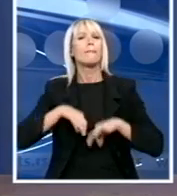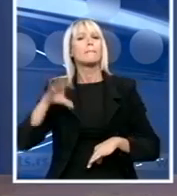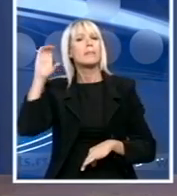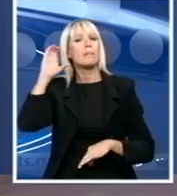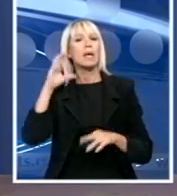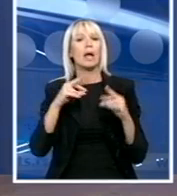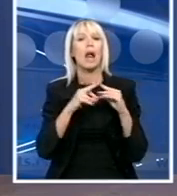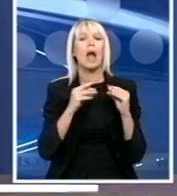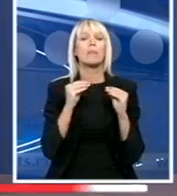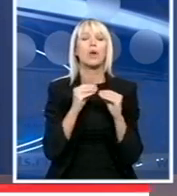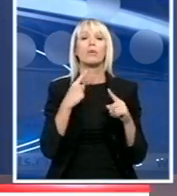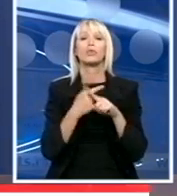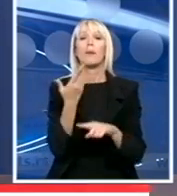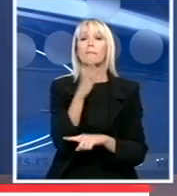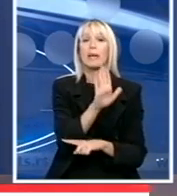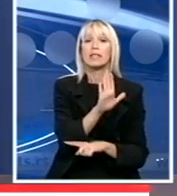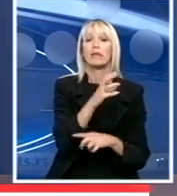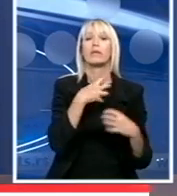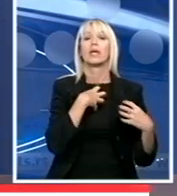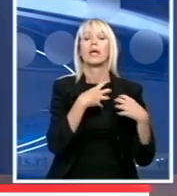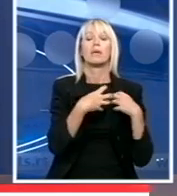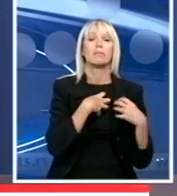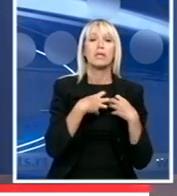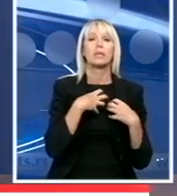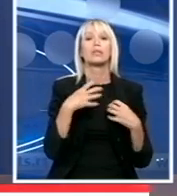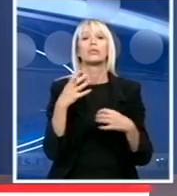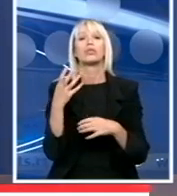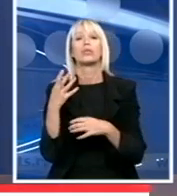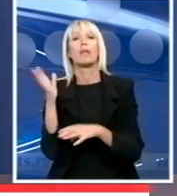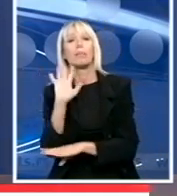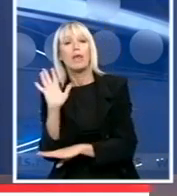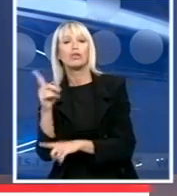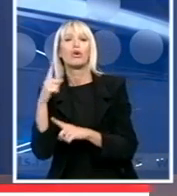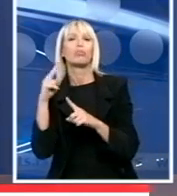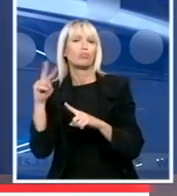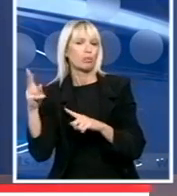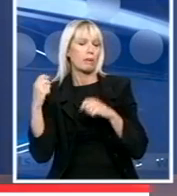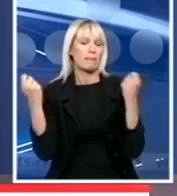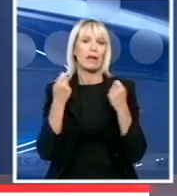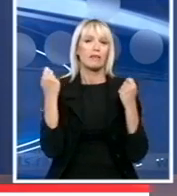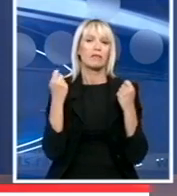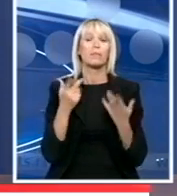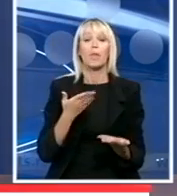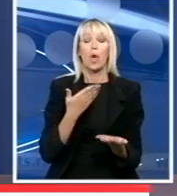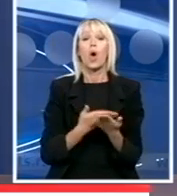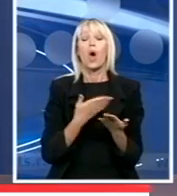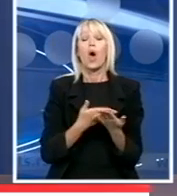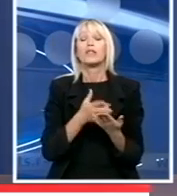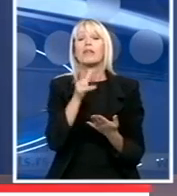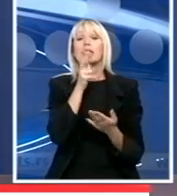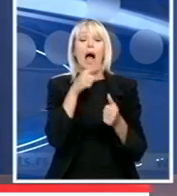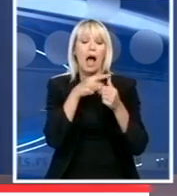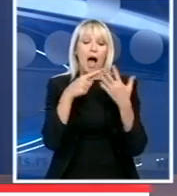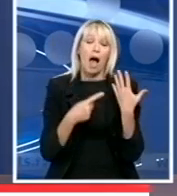Brnabić i predstavnicima pozorišta, bioska i manifestacija. Najosnovniji zahtev, mada tu ima niz drugih